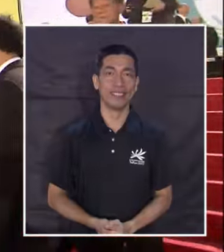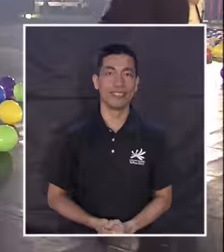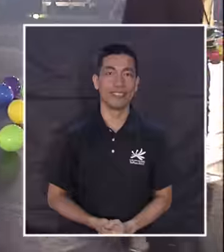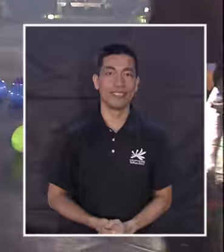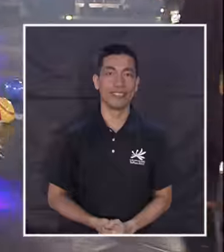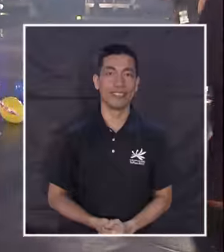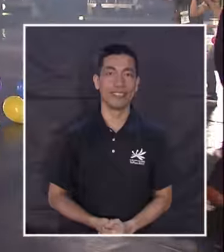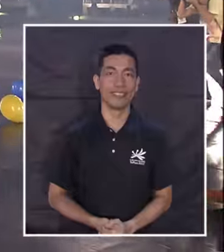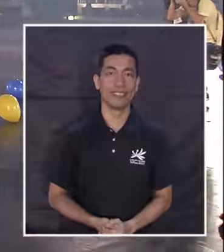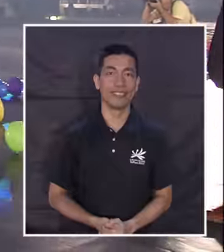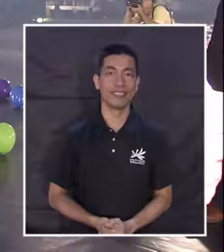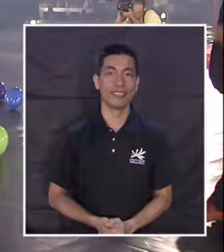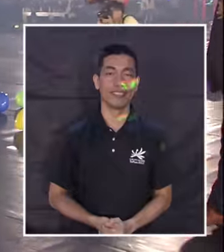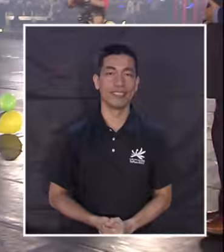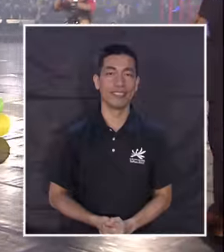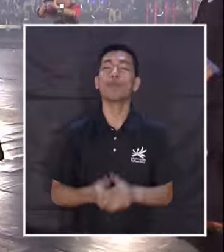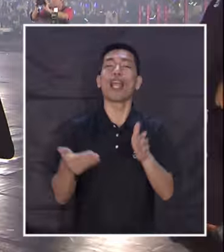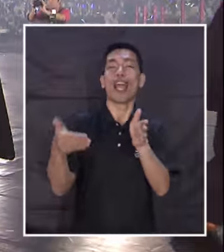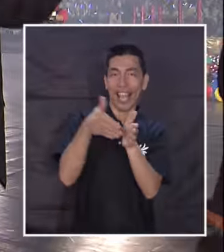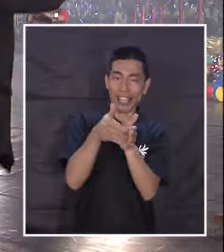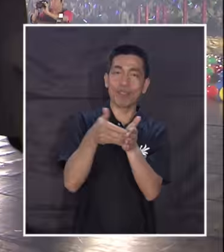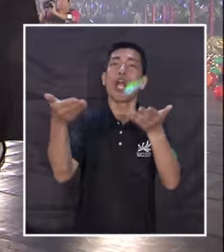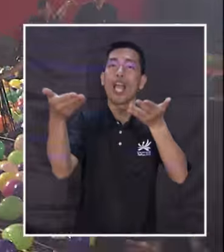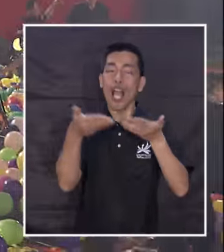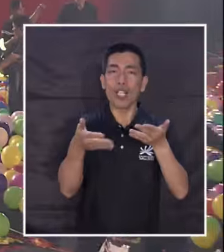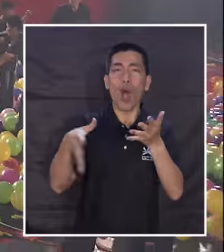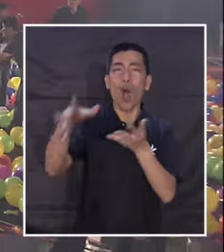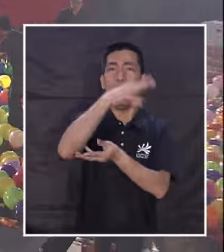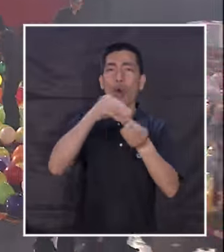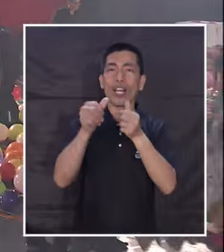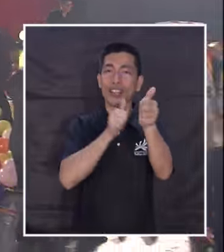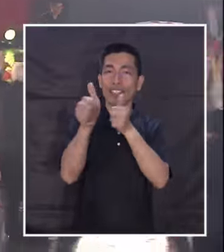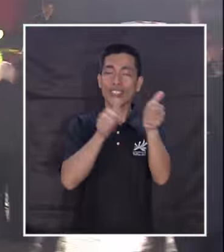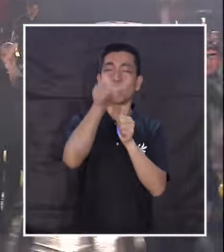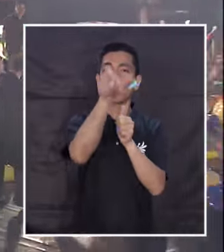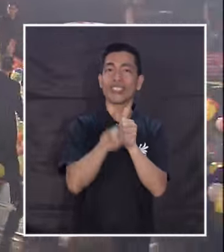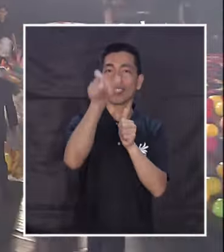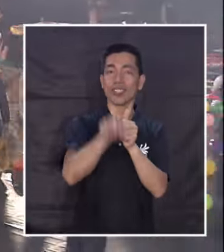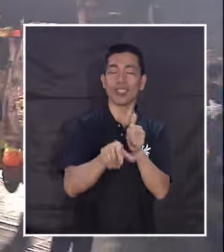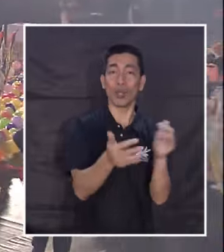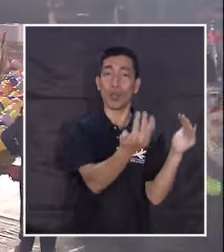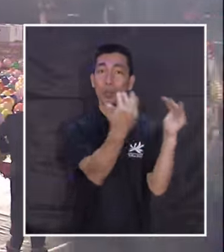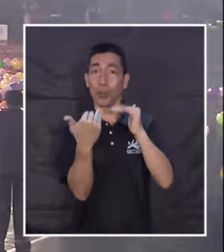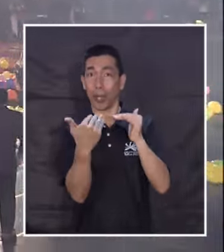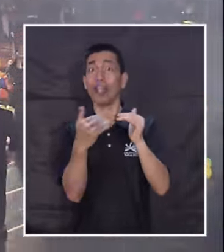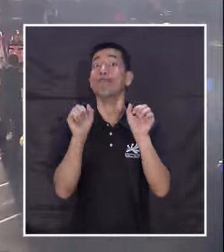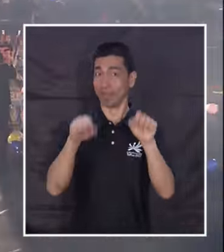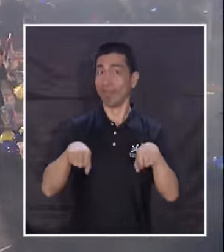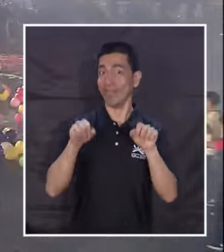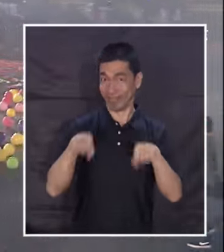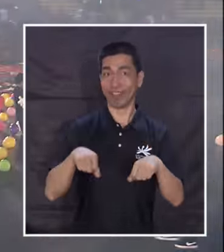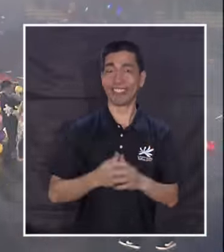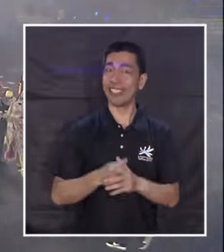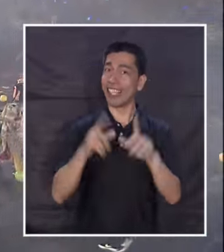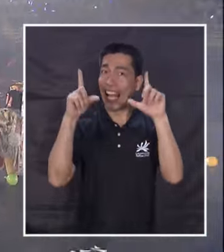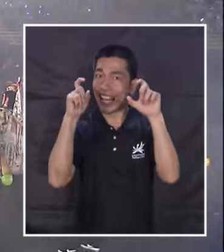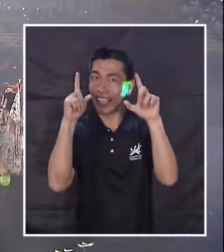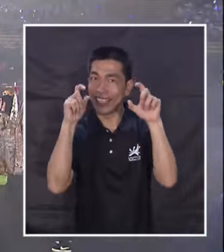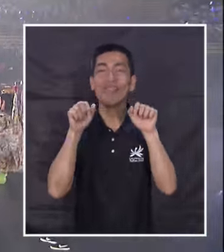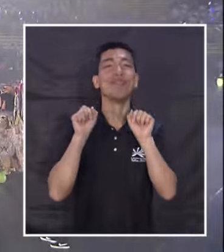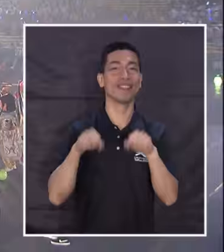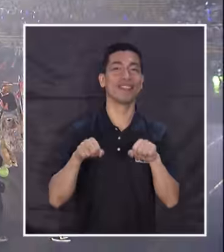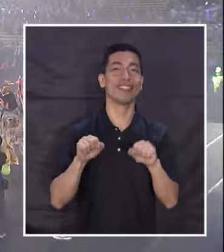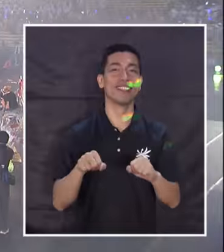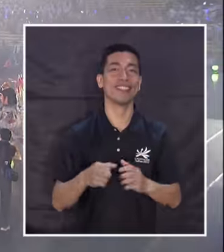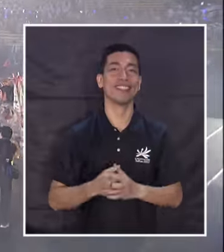那也说邀请所有的运动员们也都可以到我们的会场来跟电音三太子照相。Welcome all